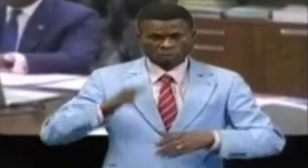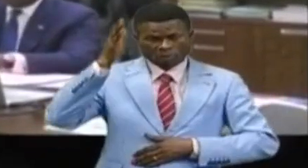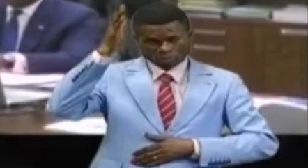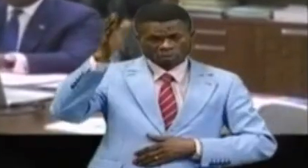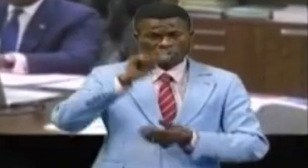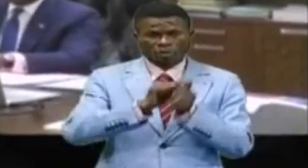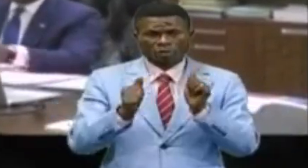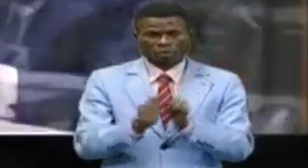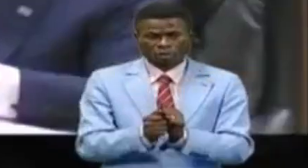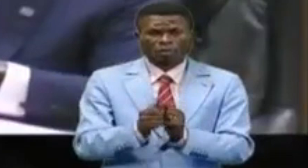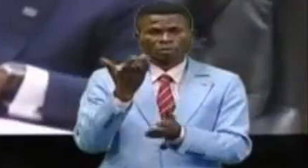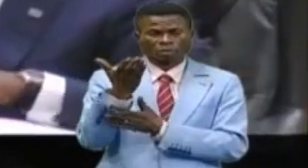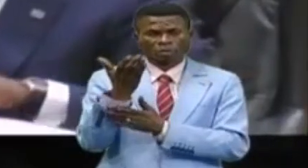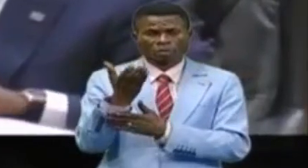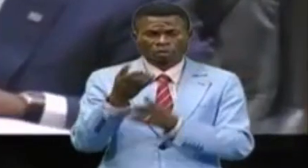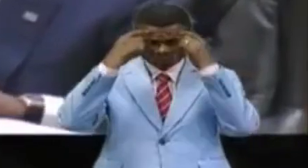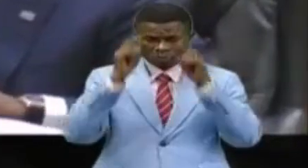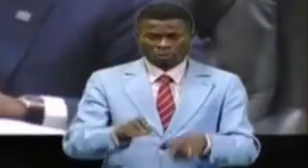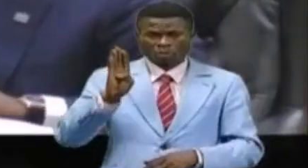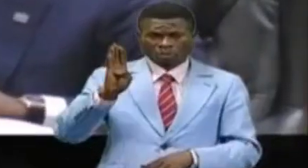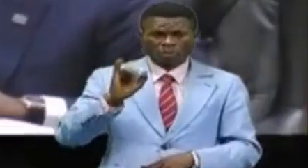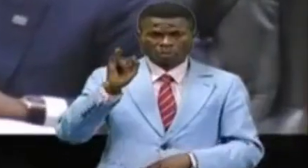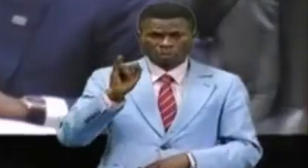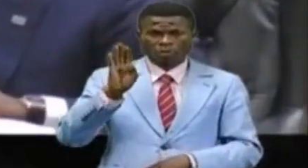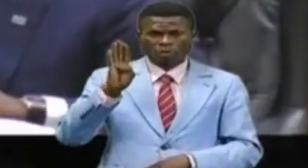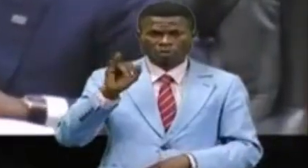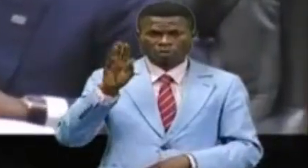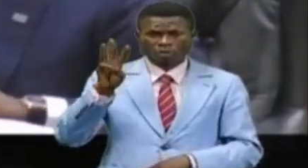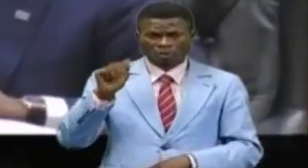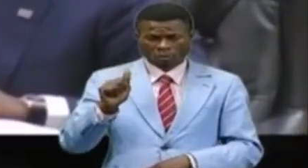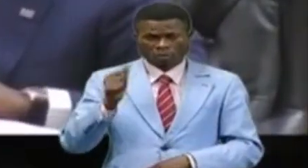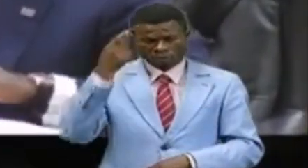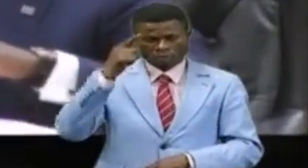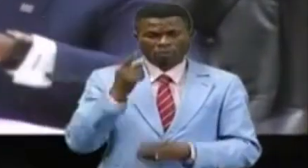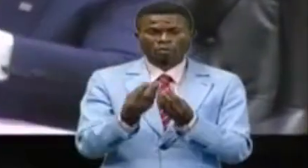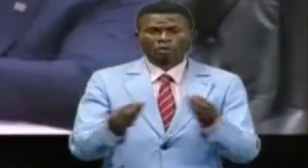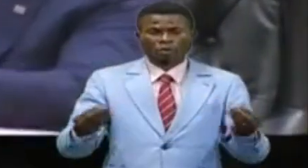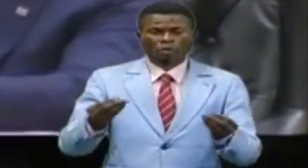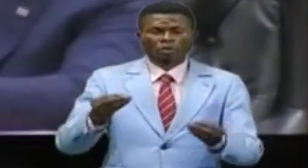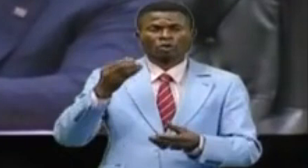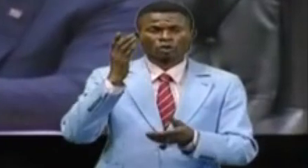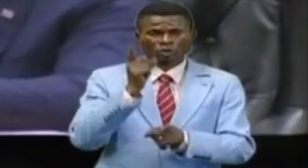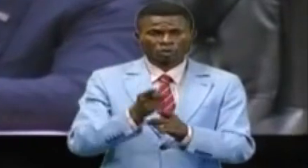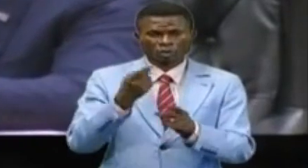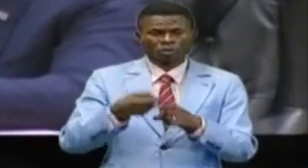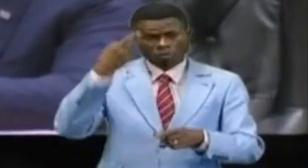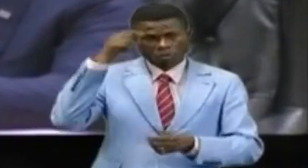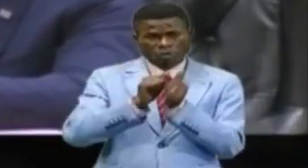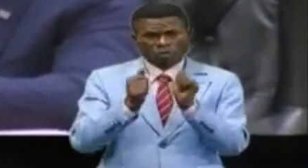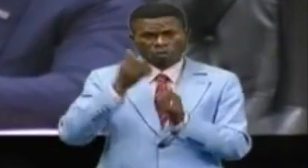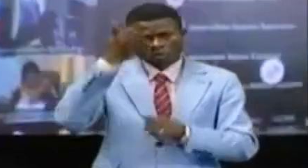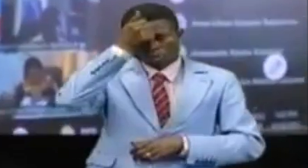cadre défini par les accords de Bibois en vue d'aboutir à une levée totale de la grève.